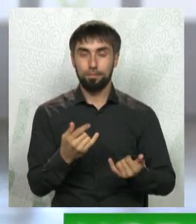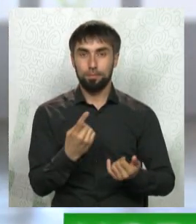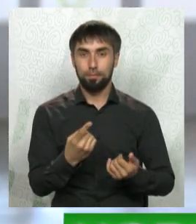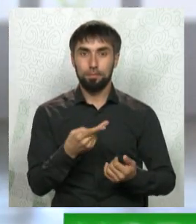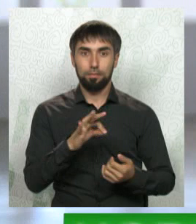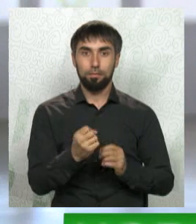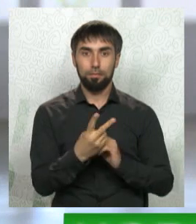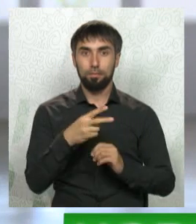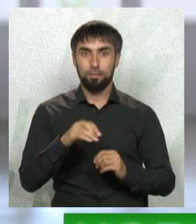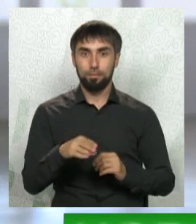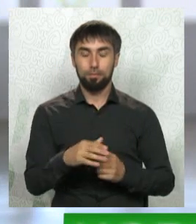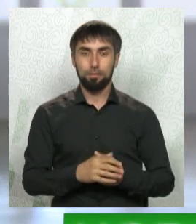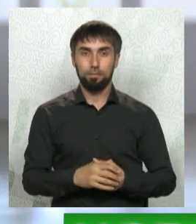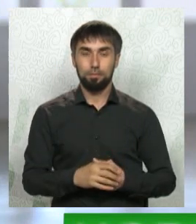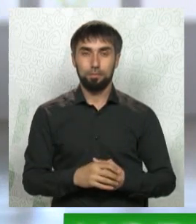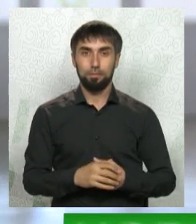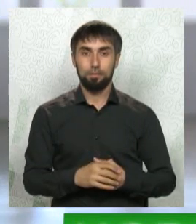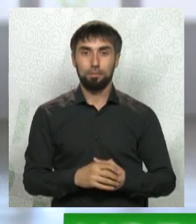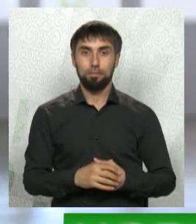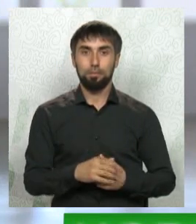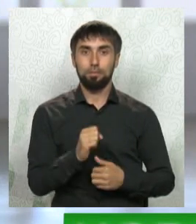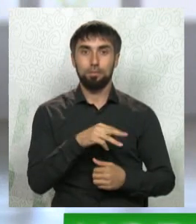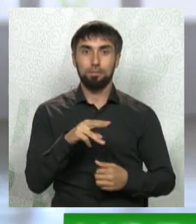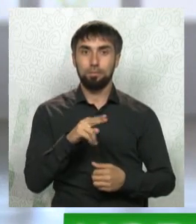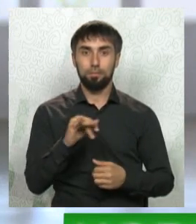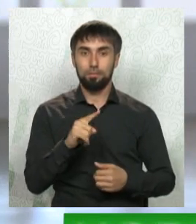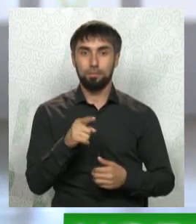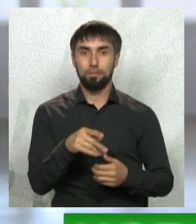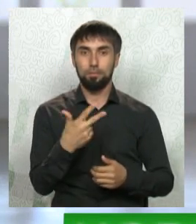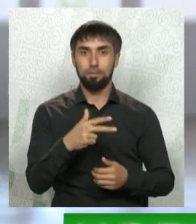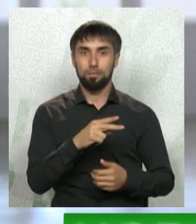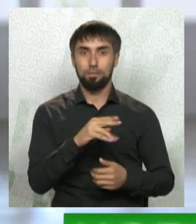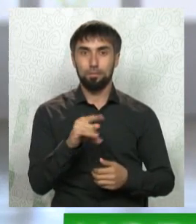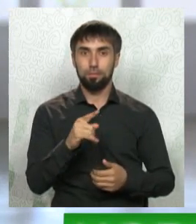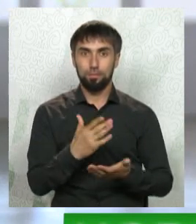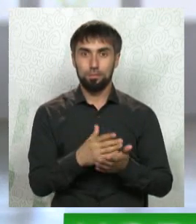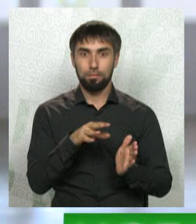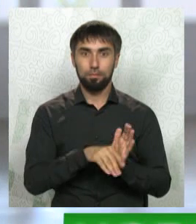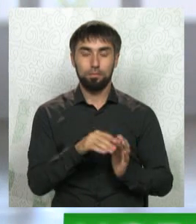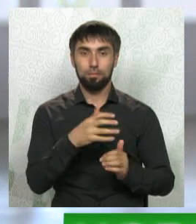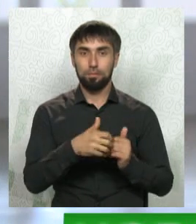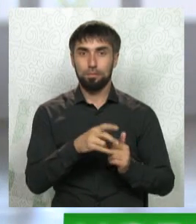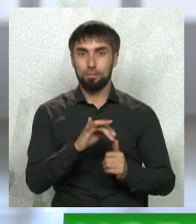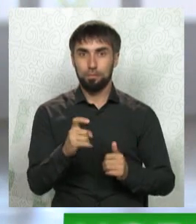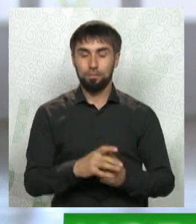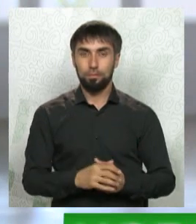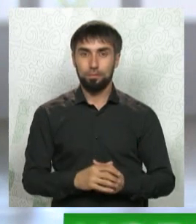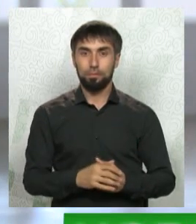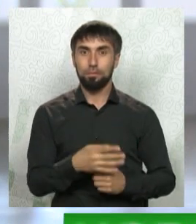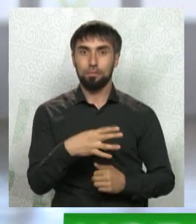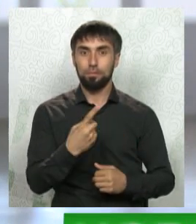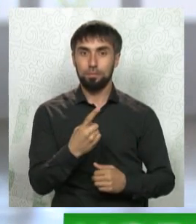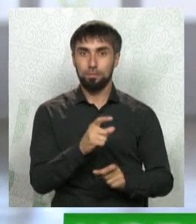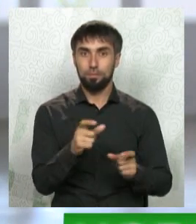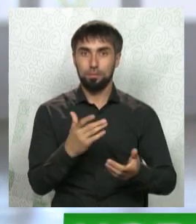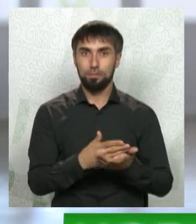До 12 лет Божие, Амма Джузе, последний 30-й Джузе Лжи, Ацанигир 41